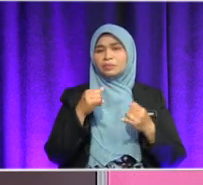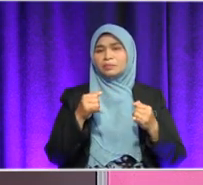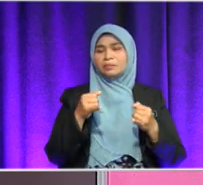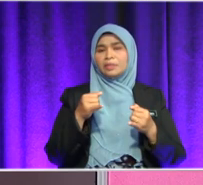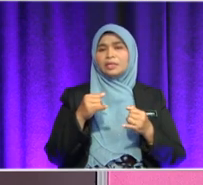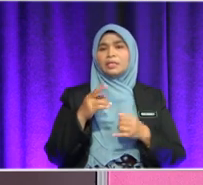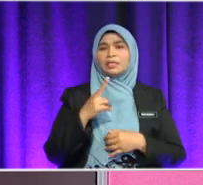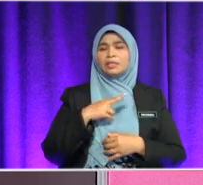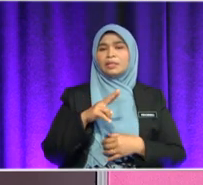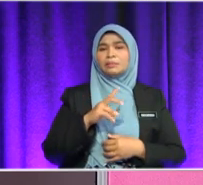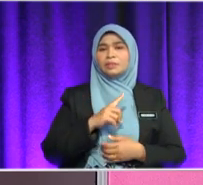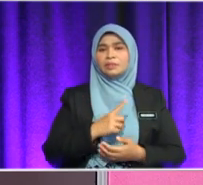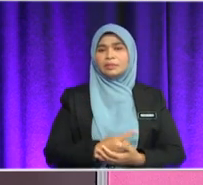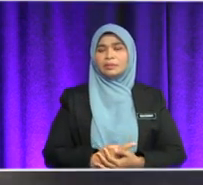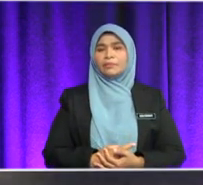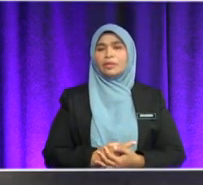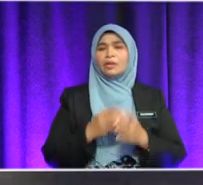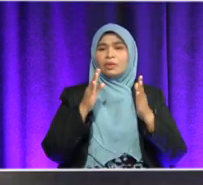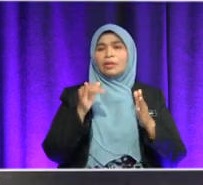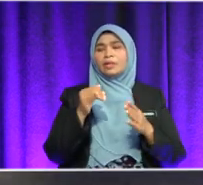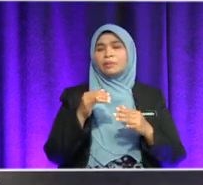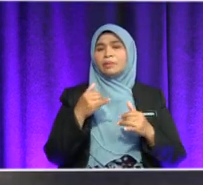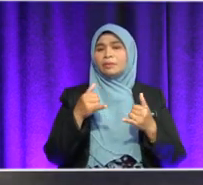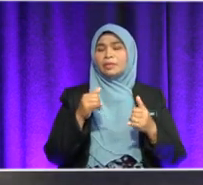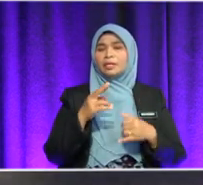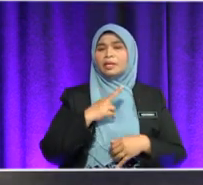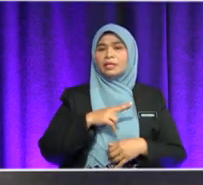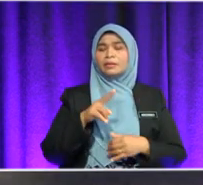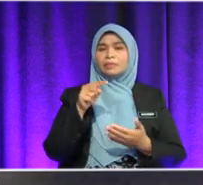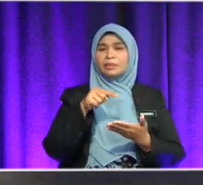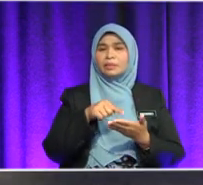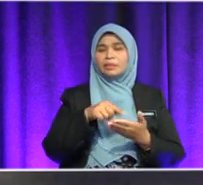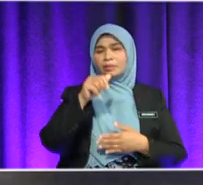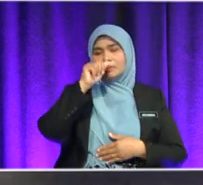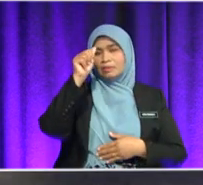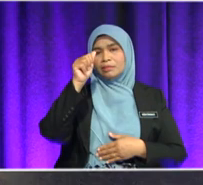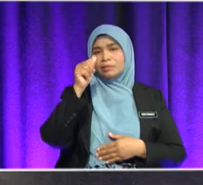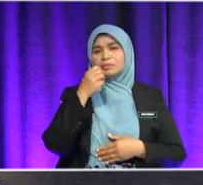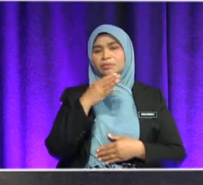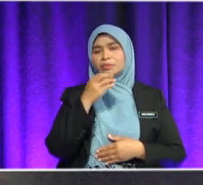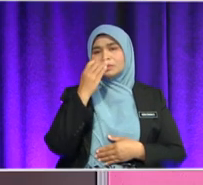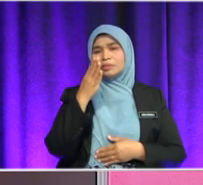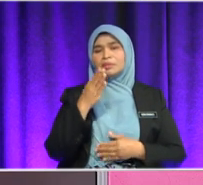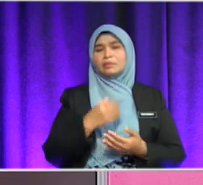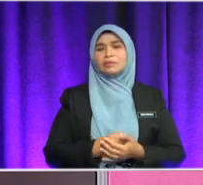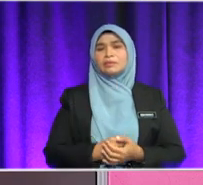dalam ayat tersebut orang yang mempersembah agama ini Allah sebut dalam ayat